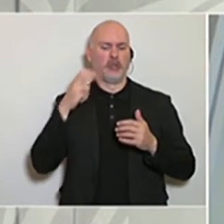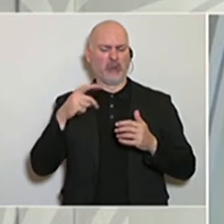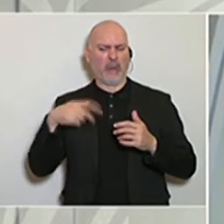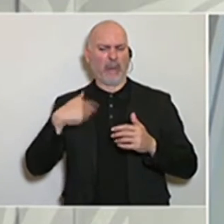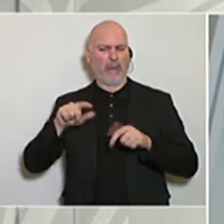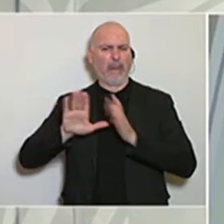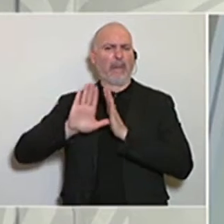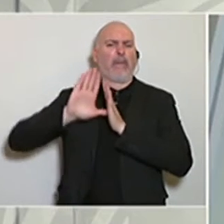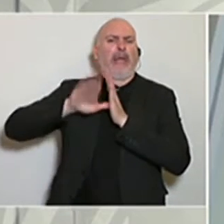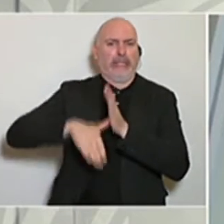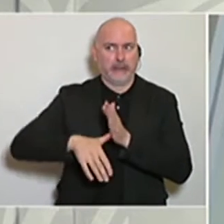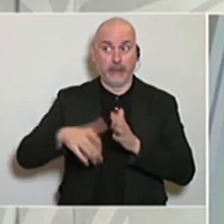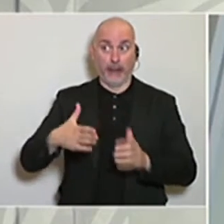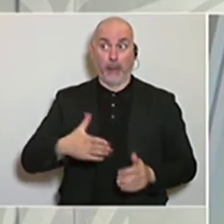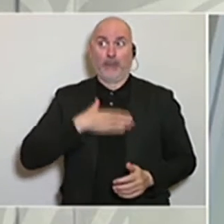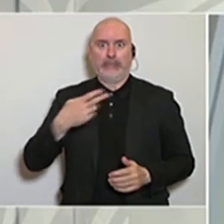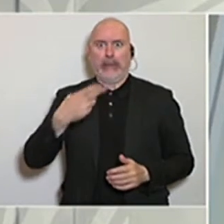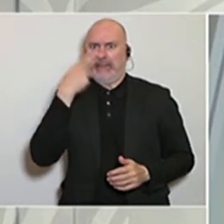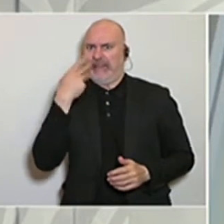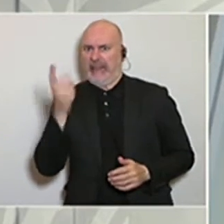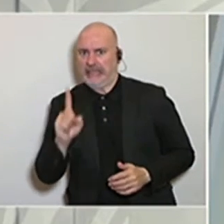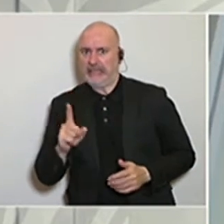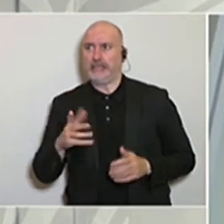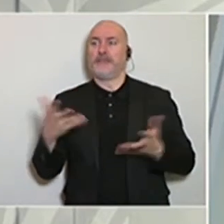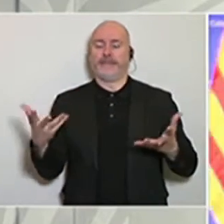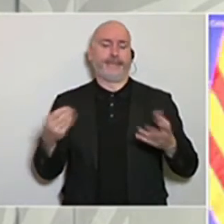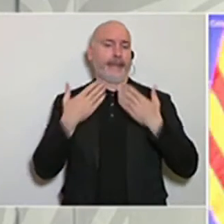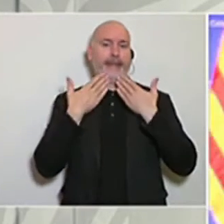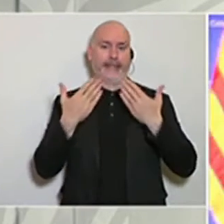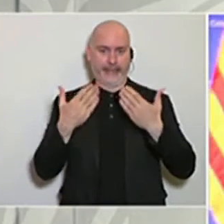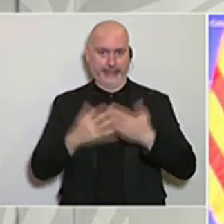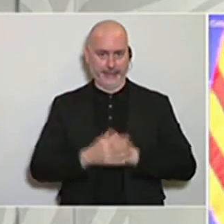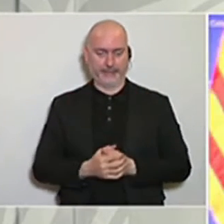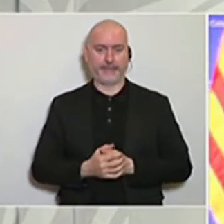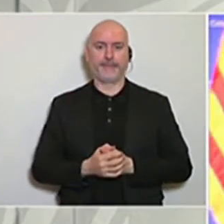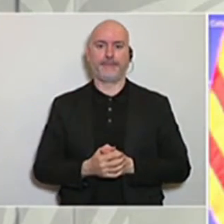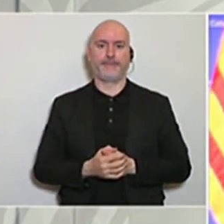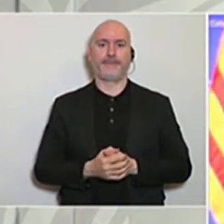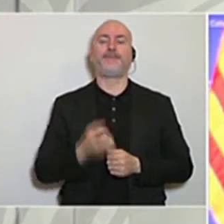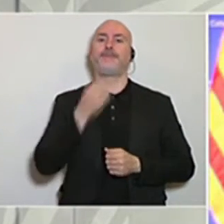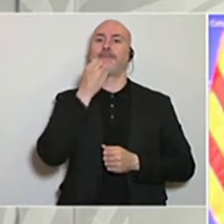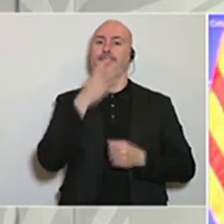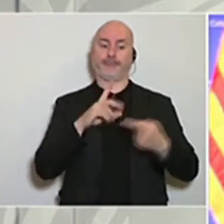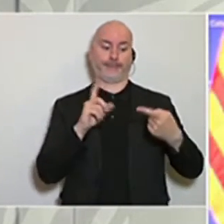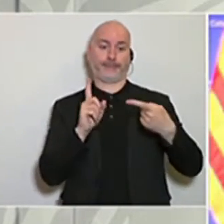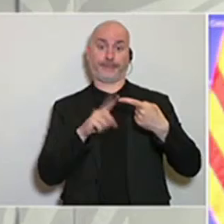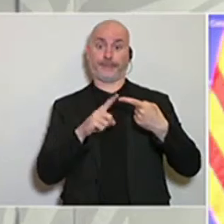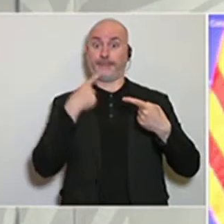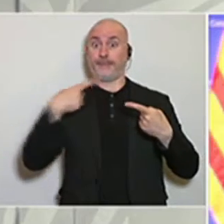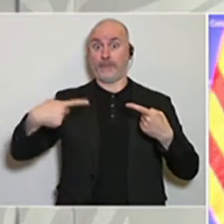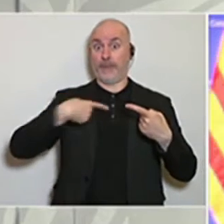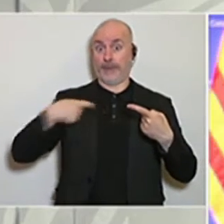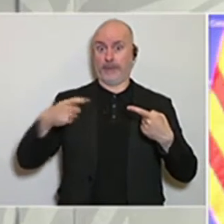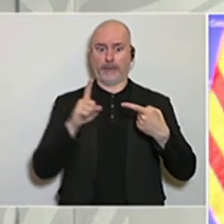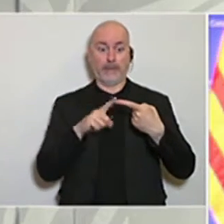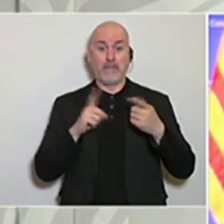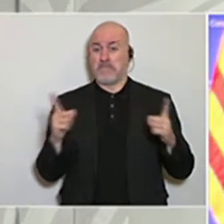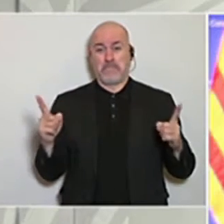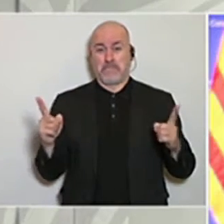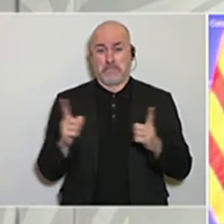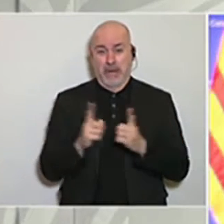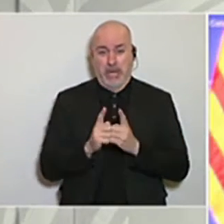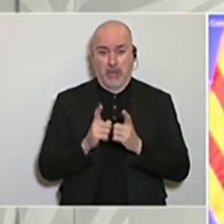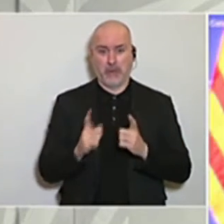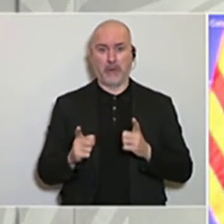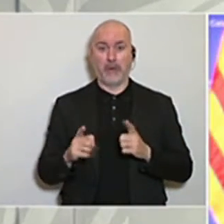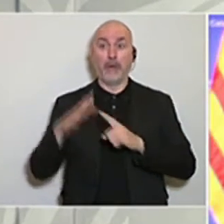interès en reactivar-la. Moltíssimes gràcies. Bé, pel que fa referència a la primera pregunta, breument, no, discriminació ideològica,